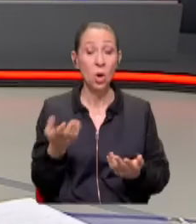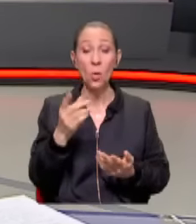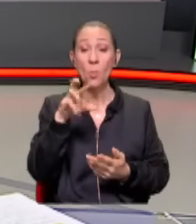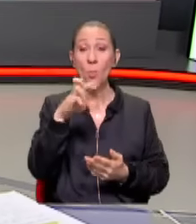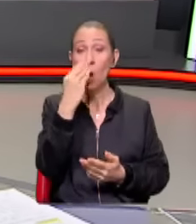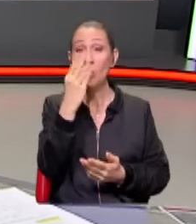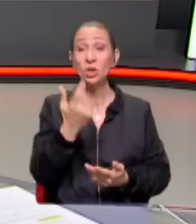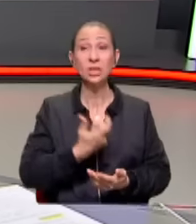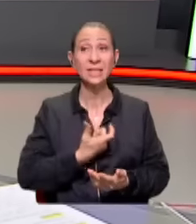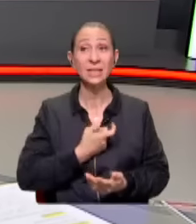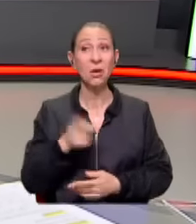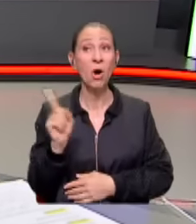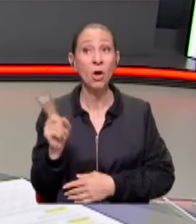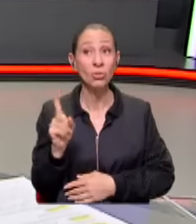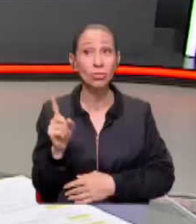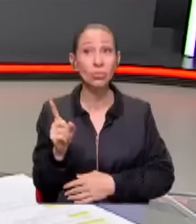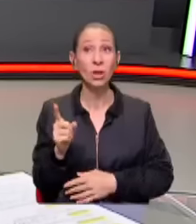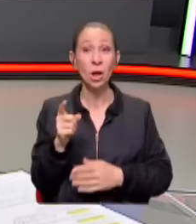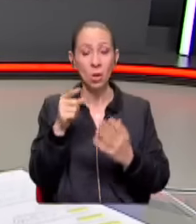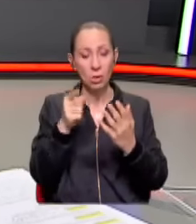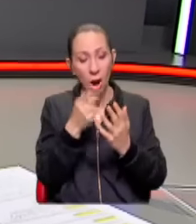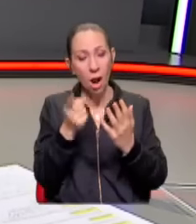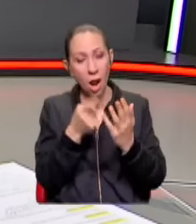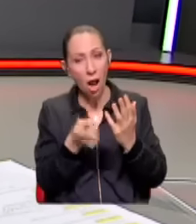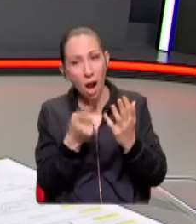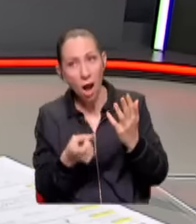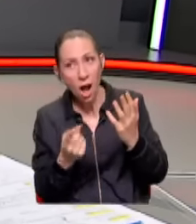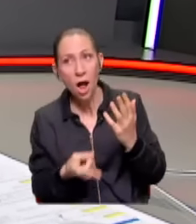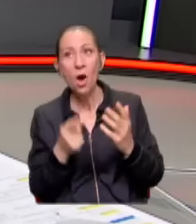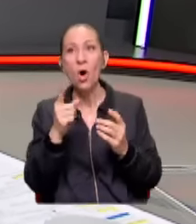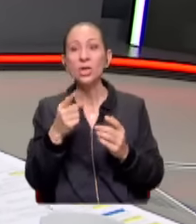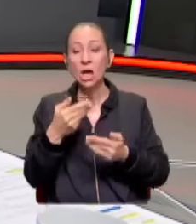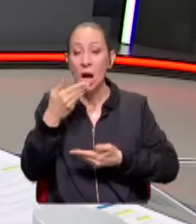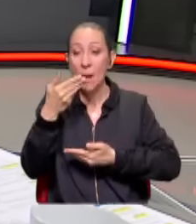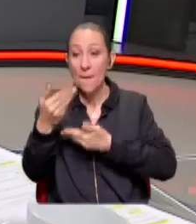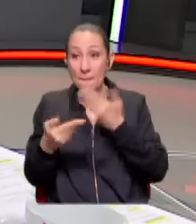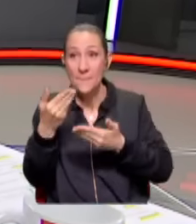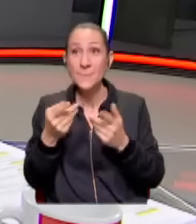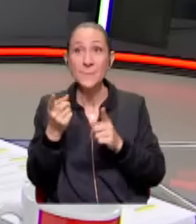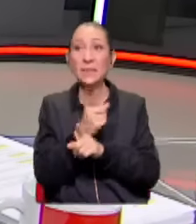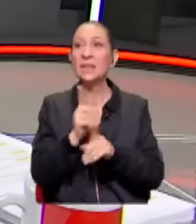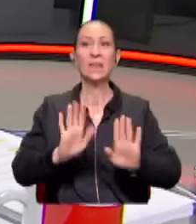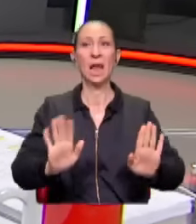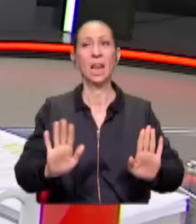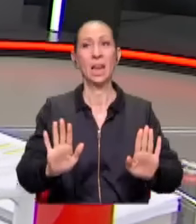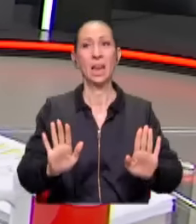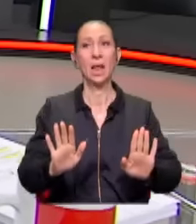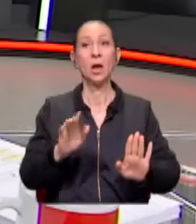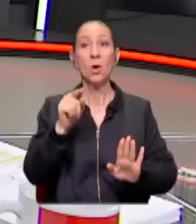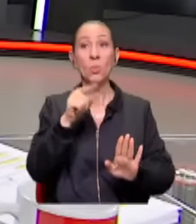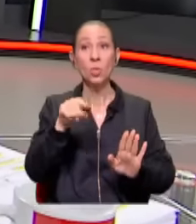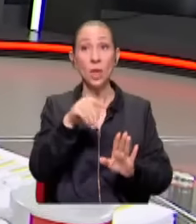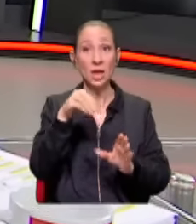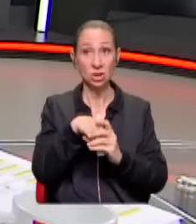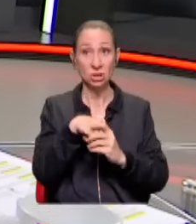Promosyon yasası. Ha bunlar orada telaffuz edilip söylenecek şeyler değil. Bunlar